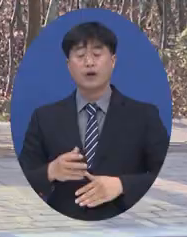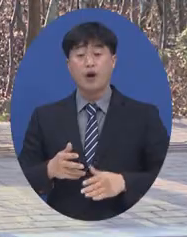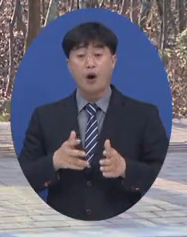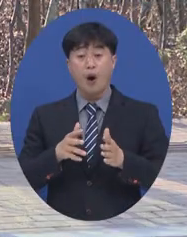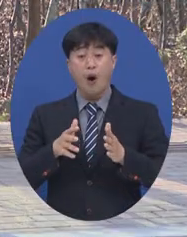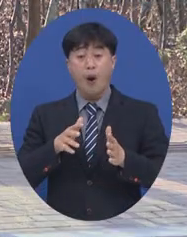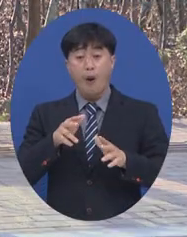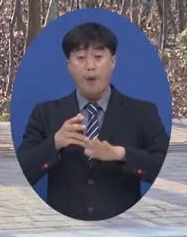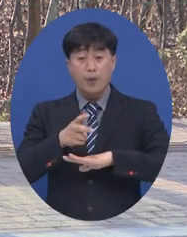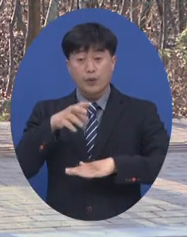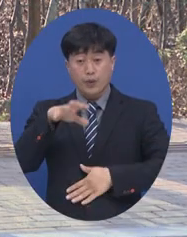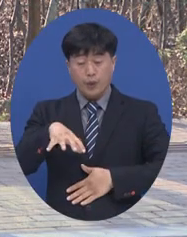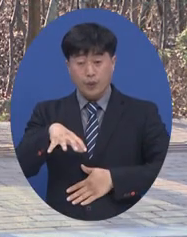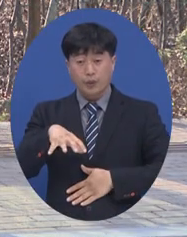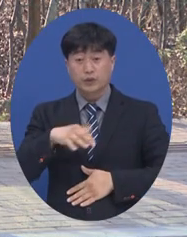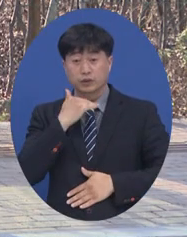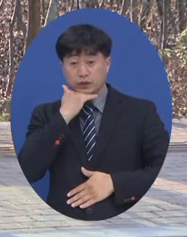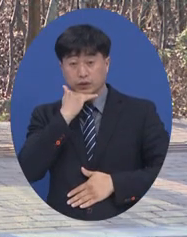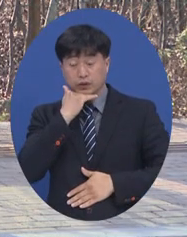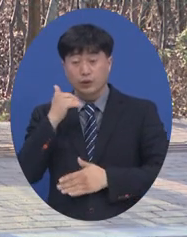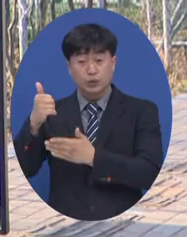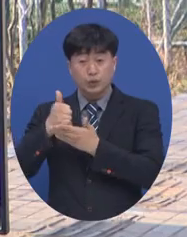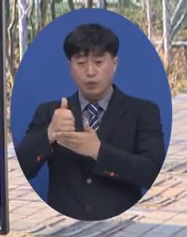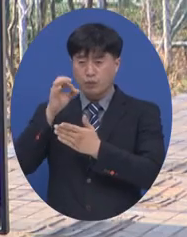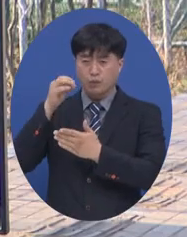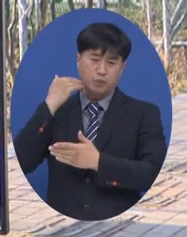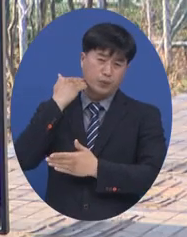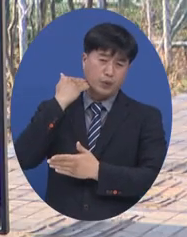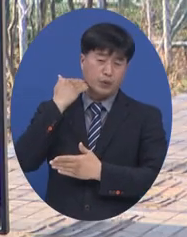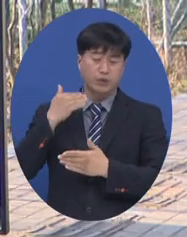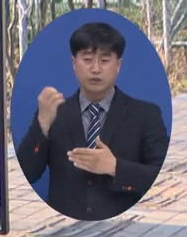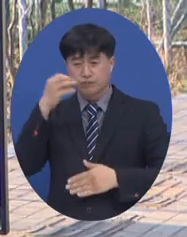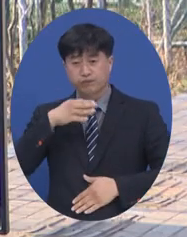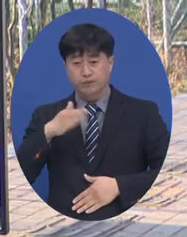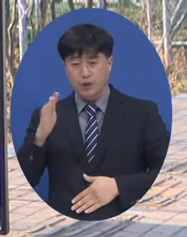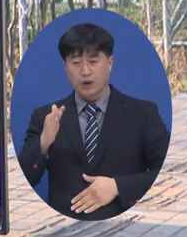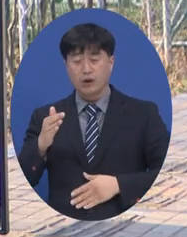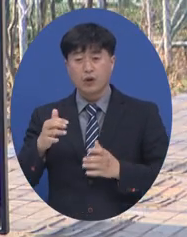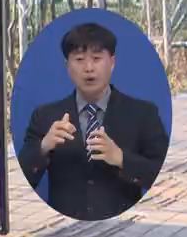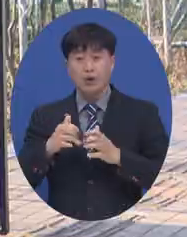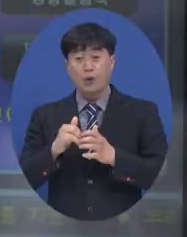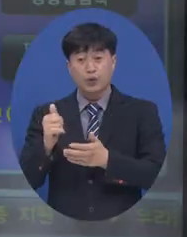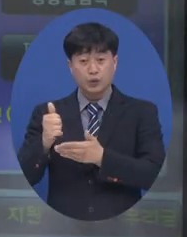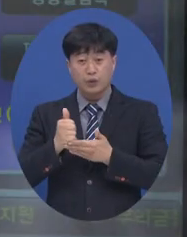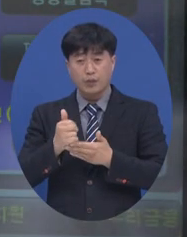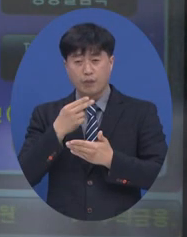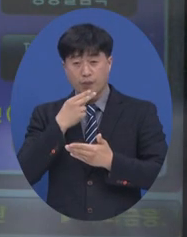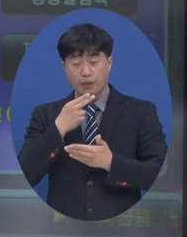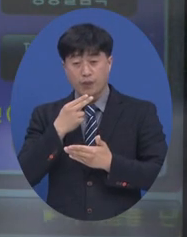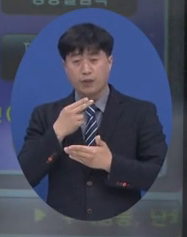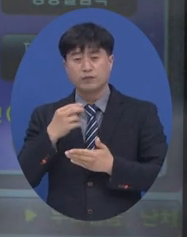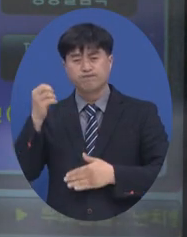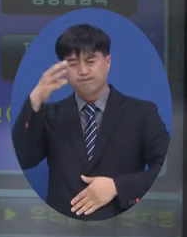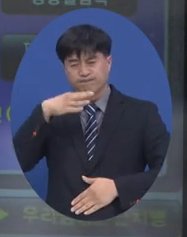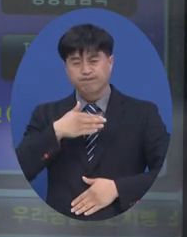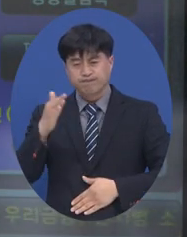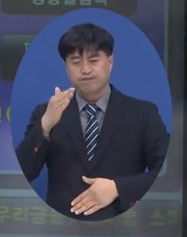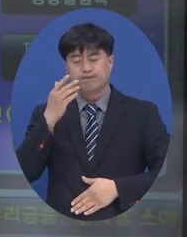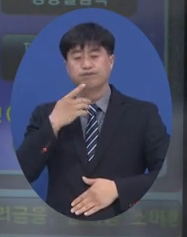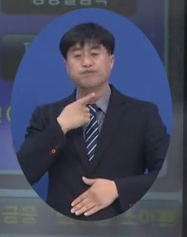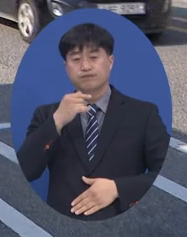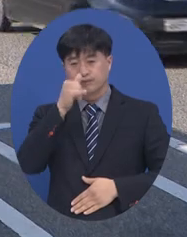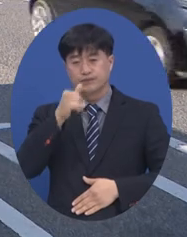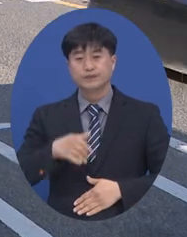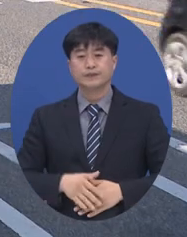정류소에서 기다리는 승객을 못 보고 지나치는가 하면 승객 수가 많지 않다는 이유로 무정차하고 그대로 가버리는 경우도